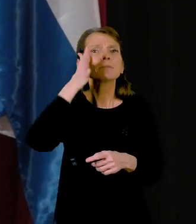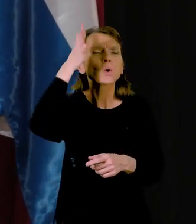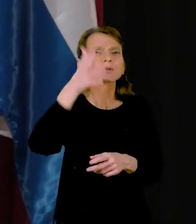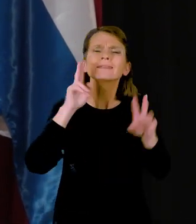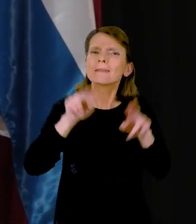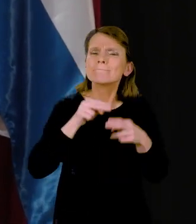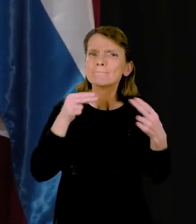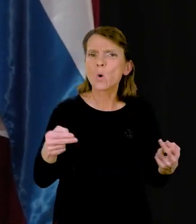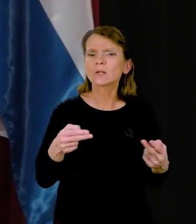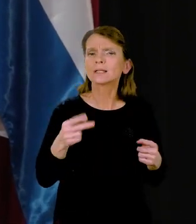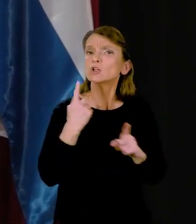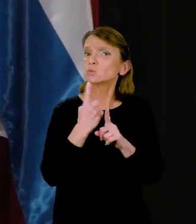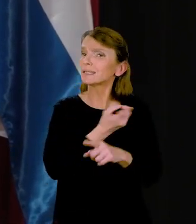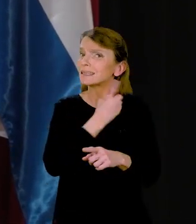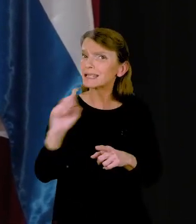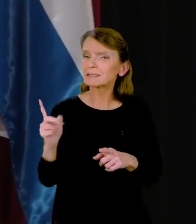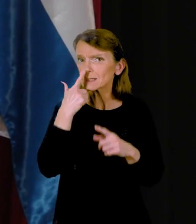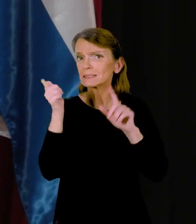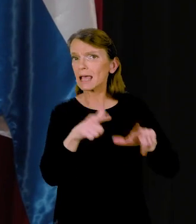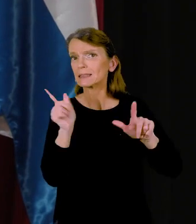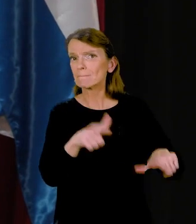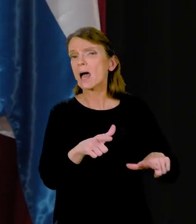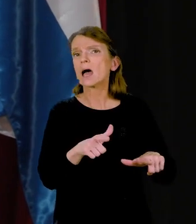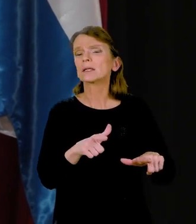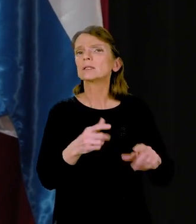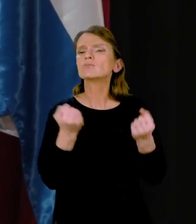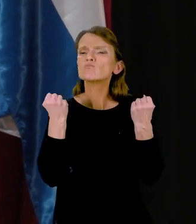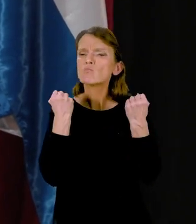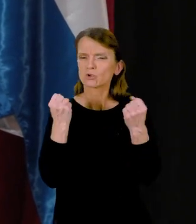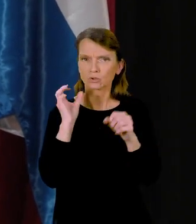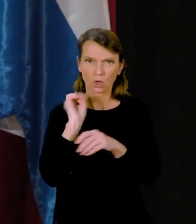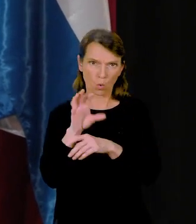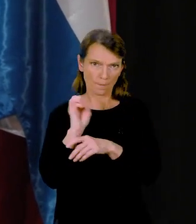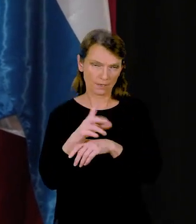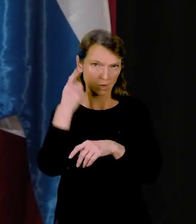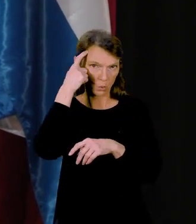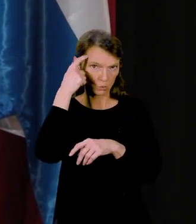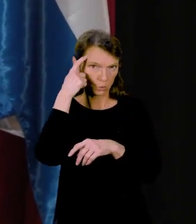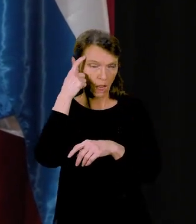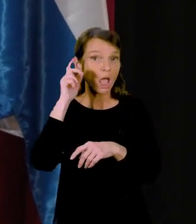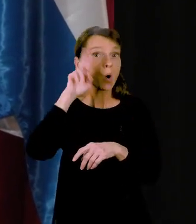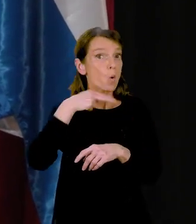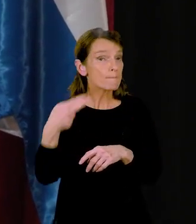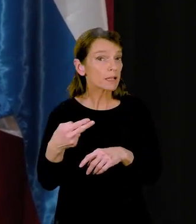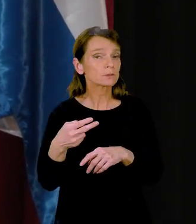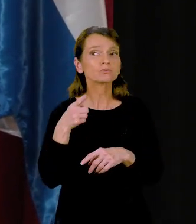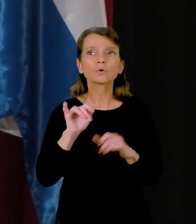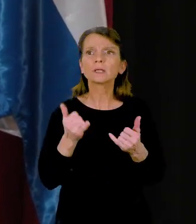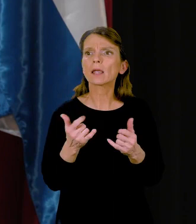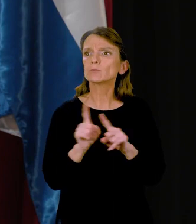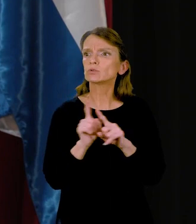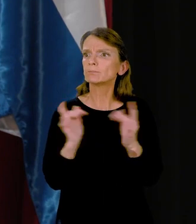prihodnosti ne more in ne sme zanemariti odločilnega vpliva kulture. Umetnost je očitno